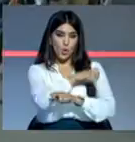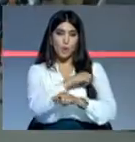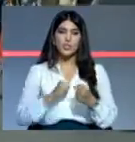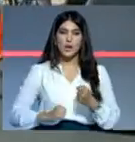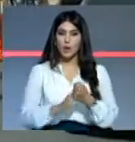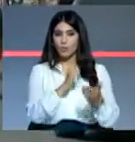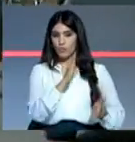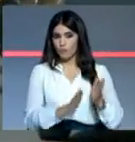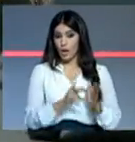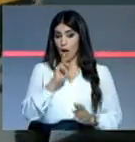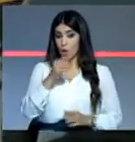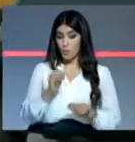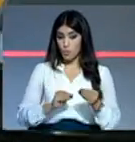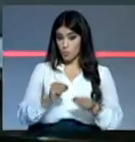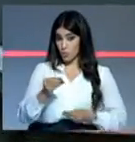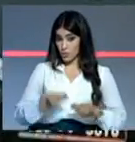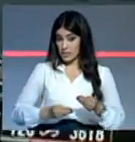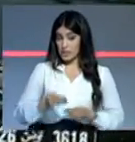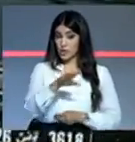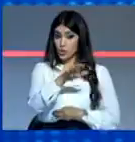افاد المدير الجهوي للصحه بالقيروان